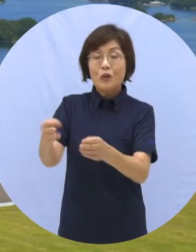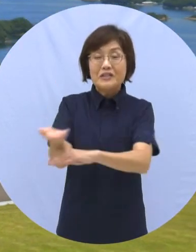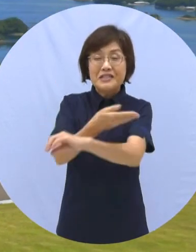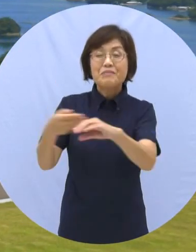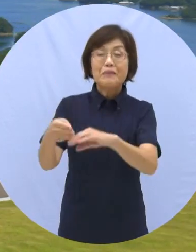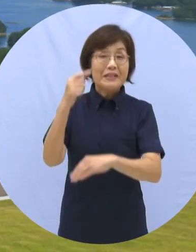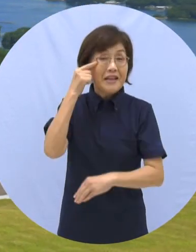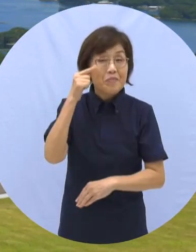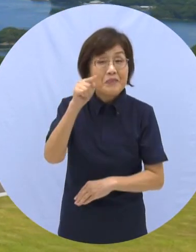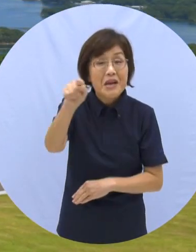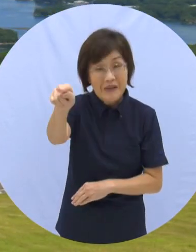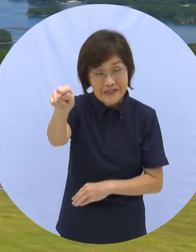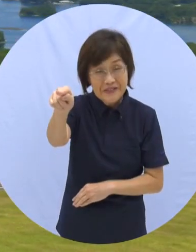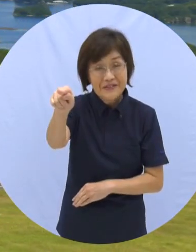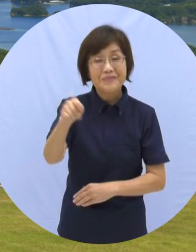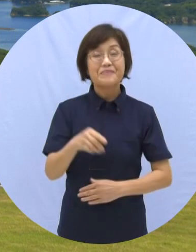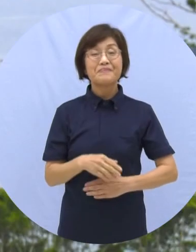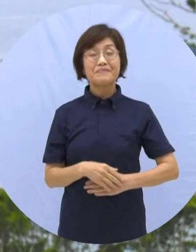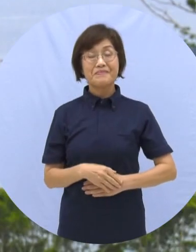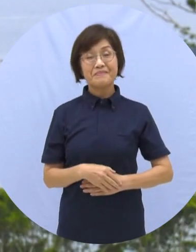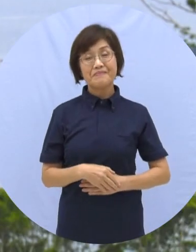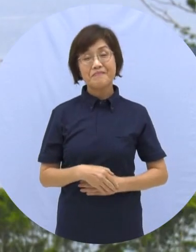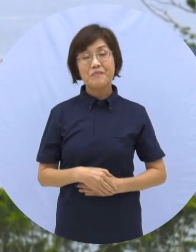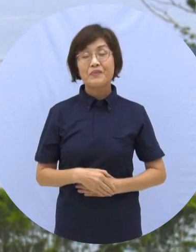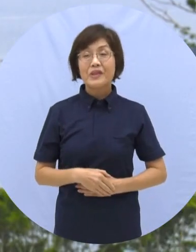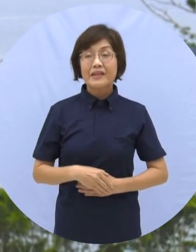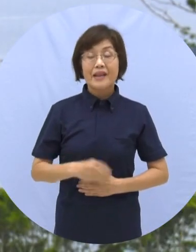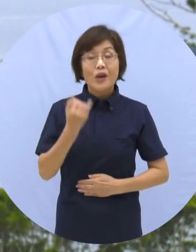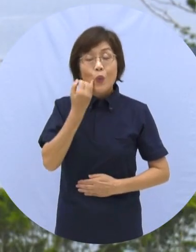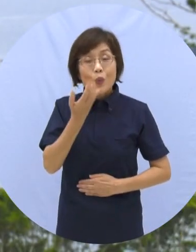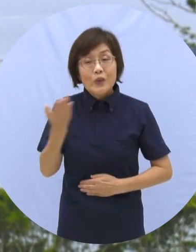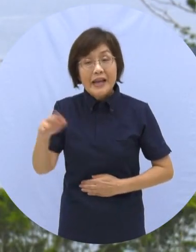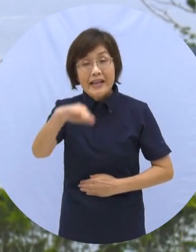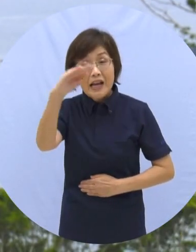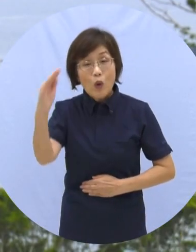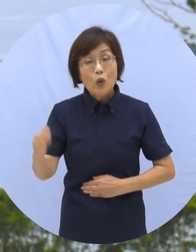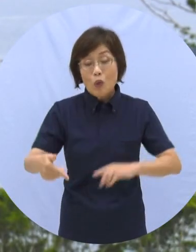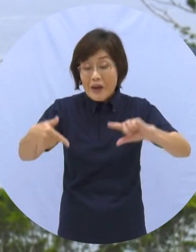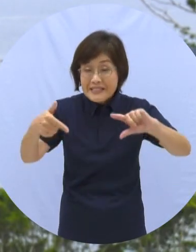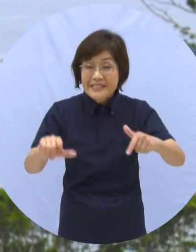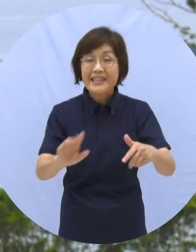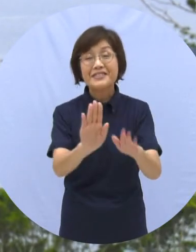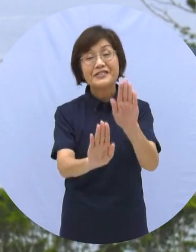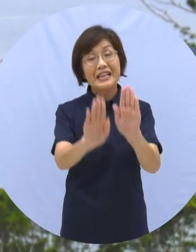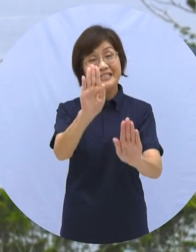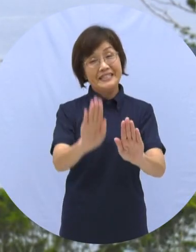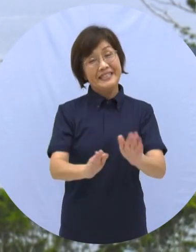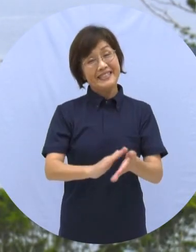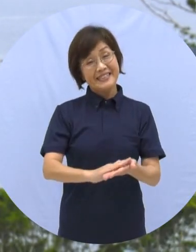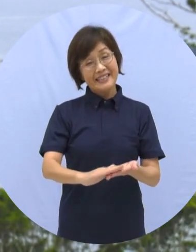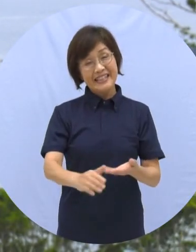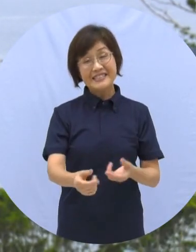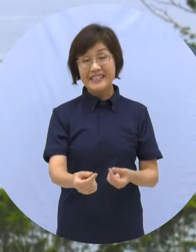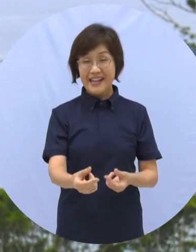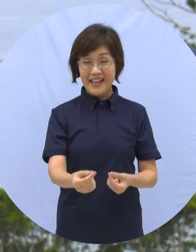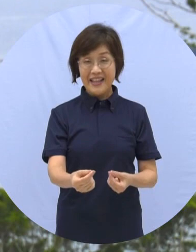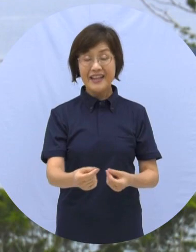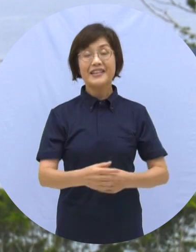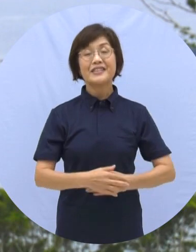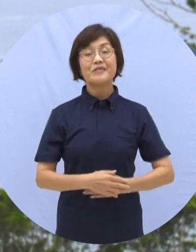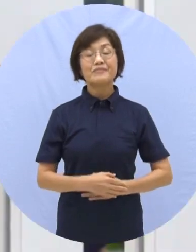見ることができるんですよ。 天海峰とはまた違った九十九島の美しい景色が楽しめます